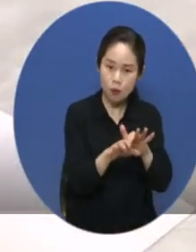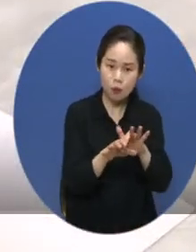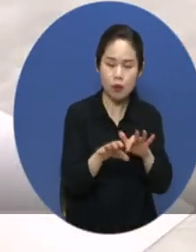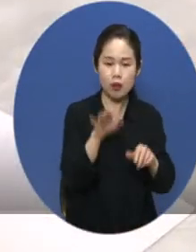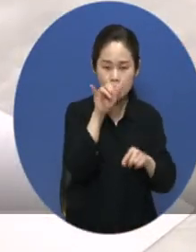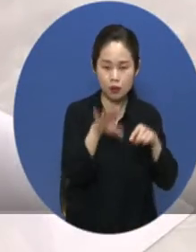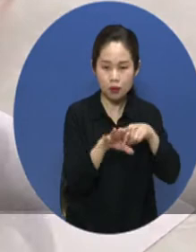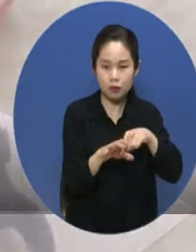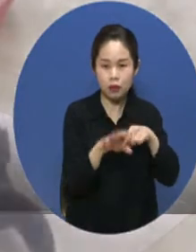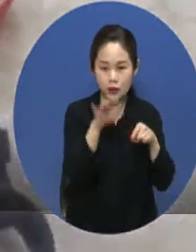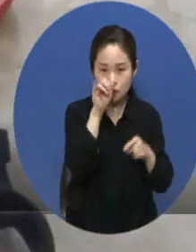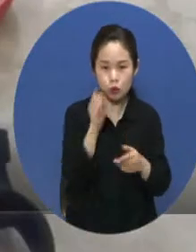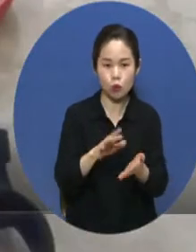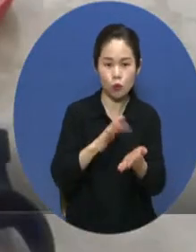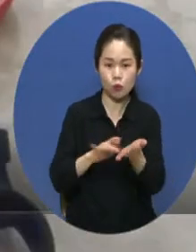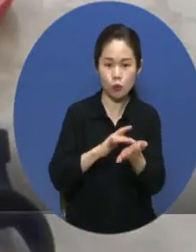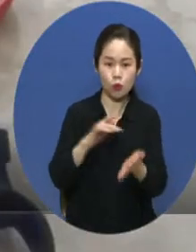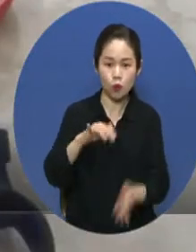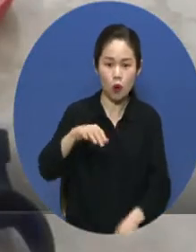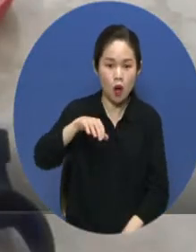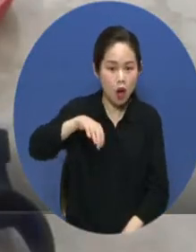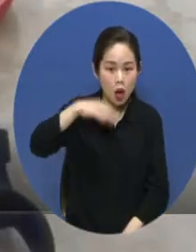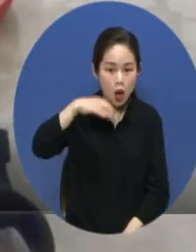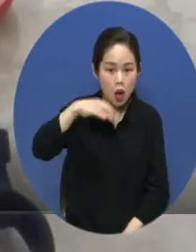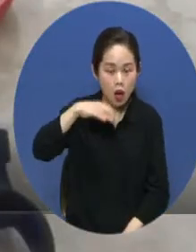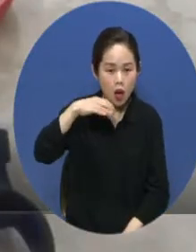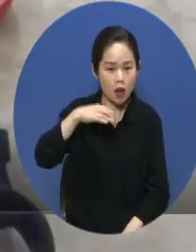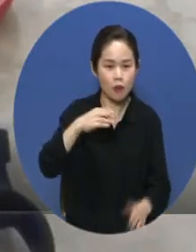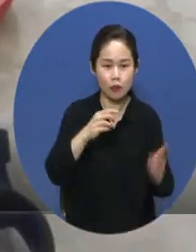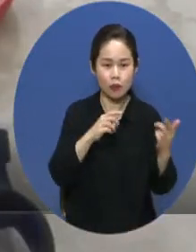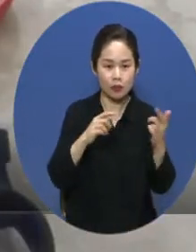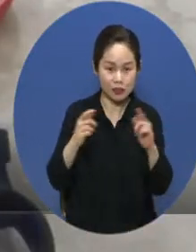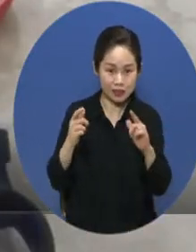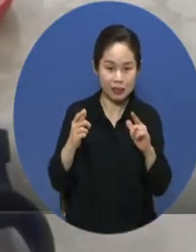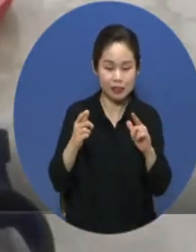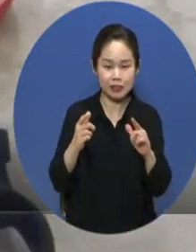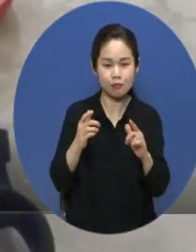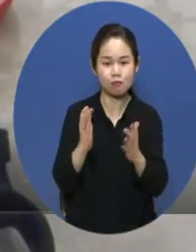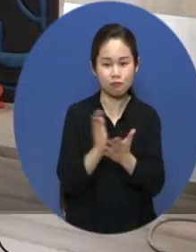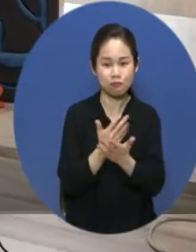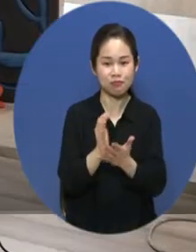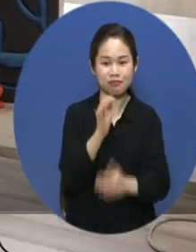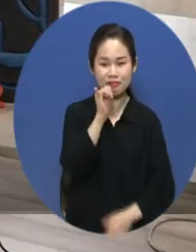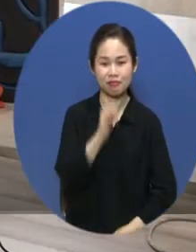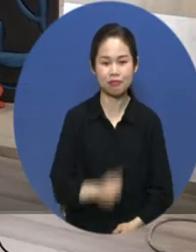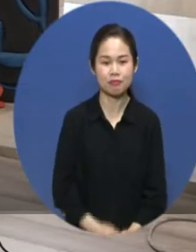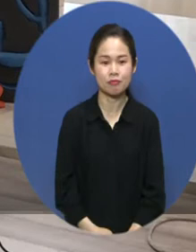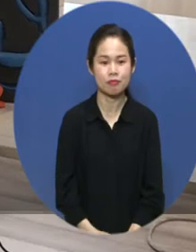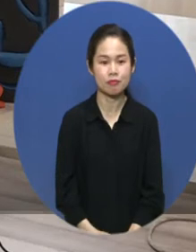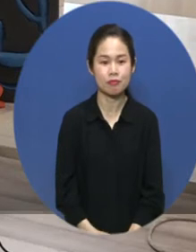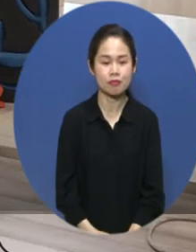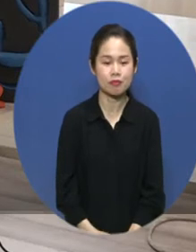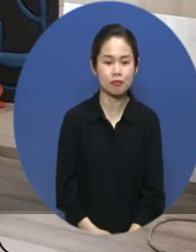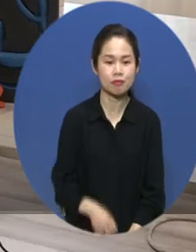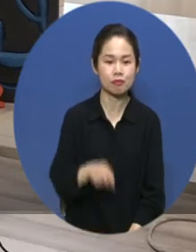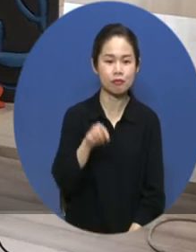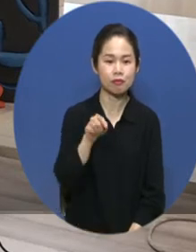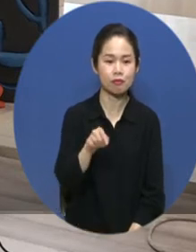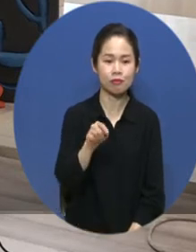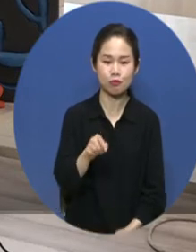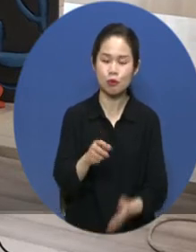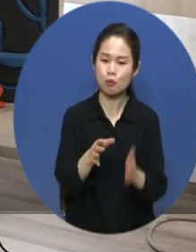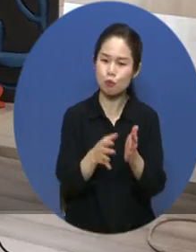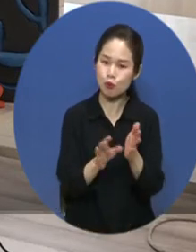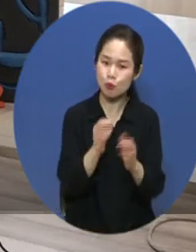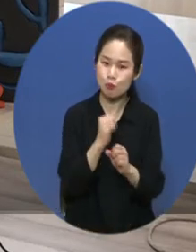그림 보조기구, 필기 보조기구, 식사 보조기구 이렇게 나눠지기도 합니다. 그럼 이 제품들은 어떻게 제작이